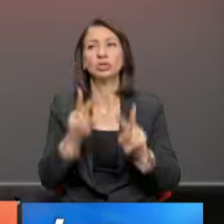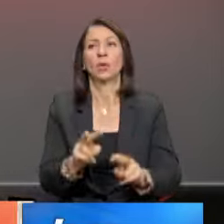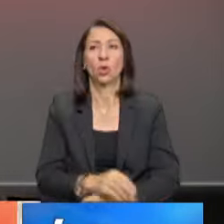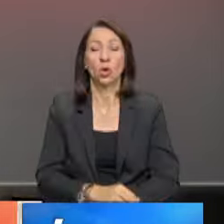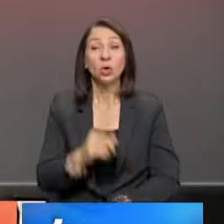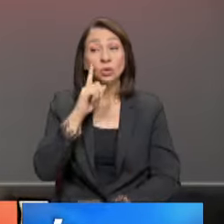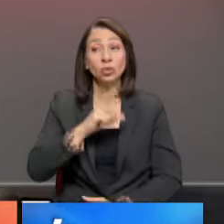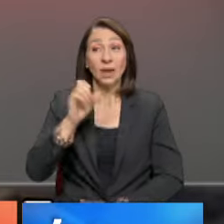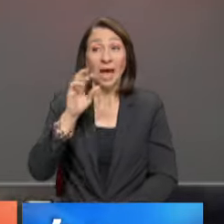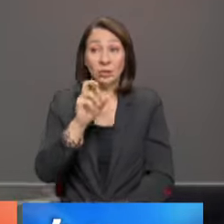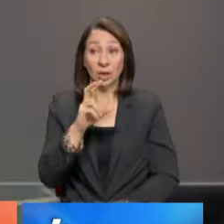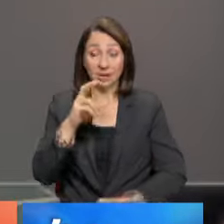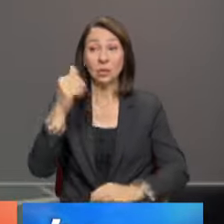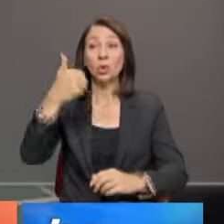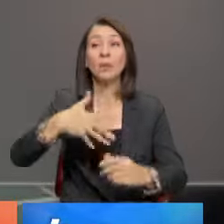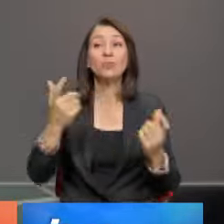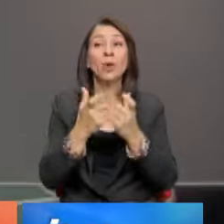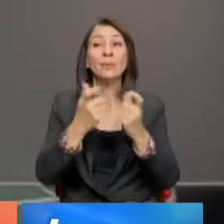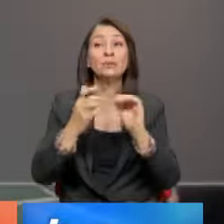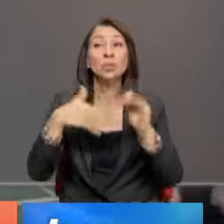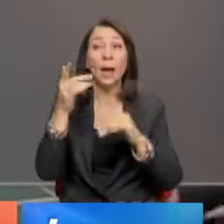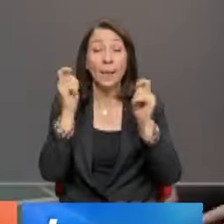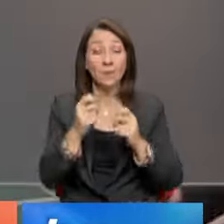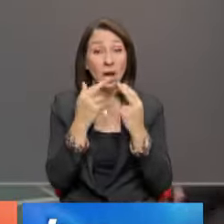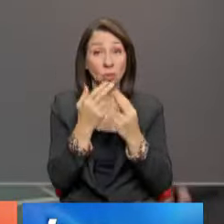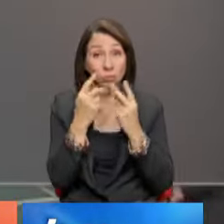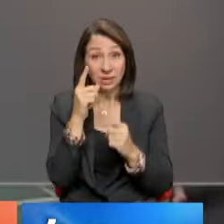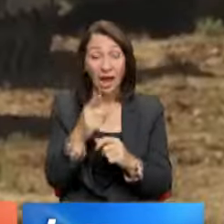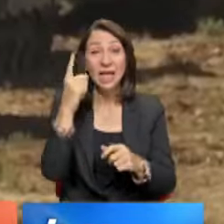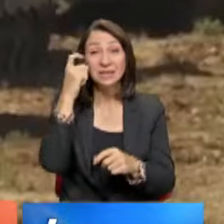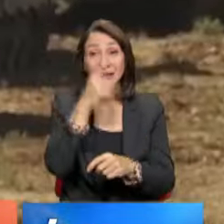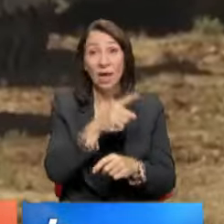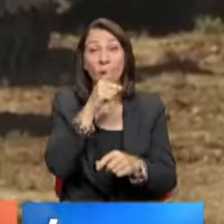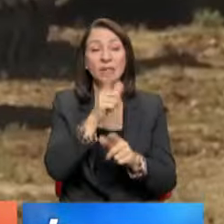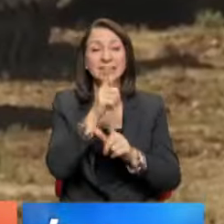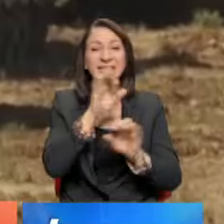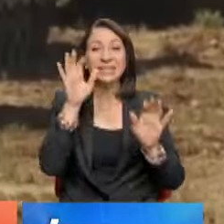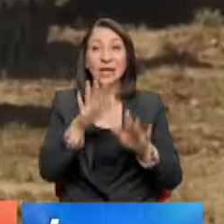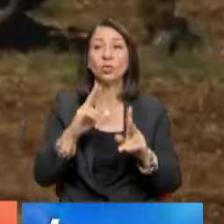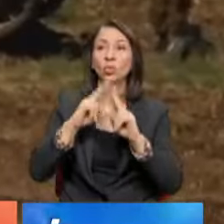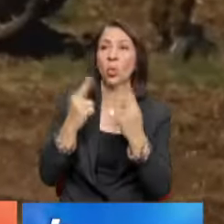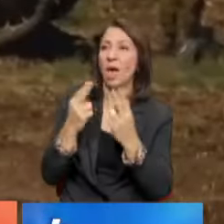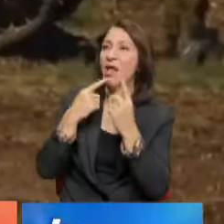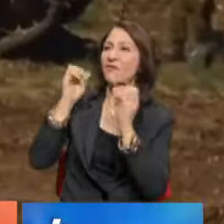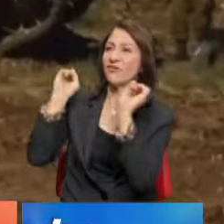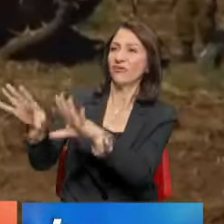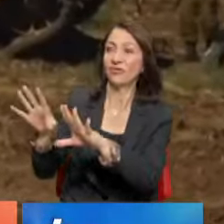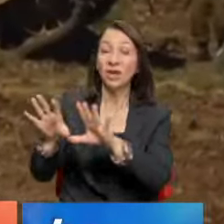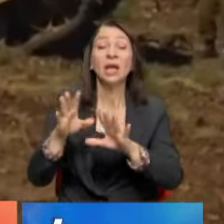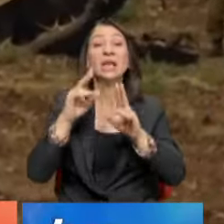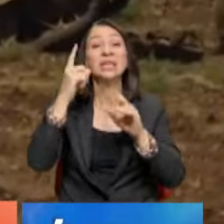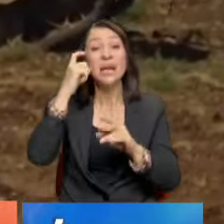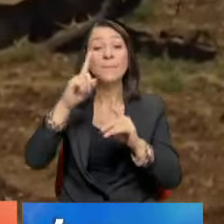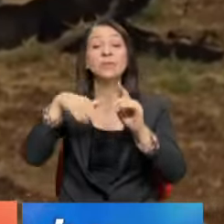ediyor. Cumhurbaşkanı Erdoğan kabine toplantısı sonrası yaptığı konuşmada İsrail'i ve ona sessiz kalan dünyayı hedef aldı. İsrail'in